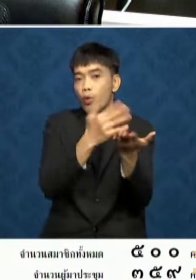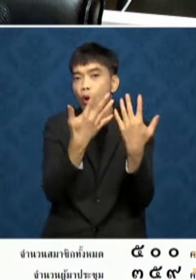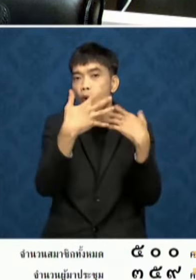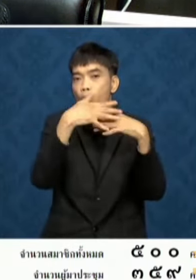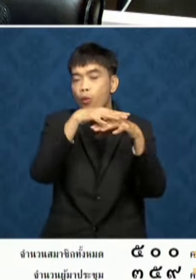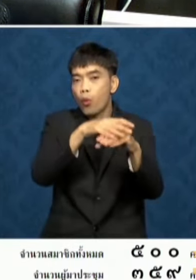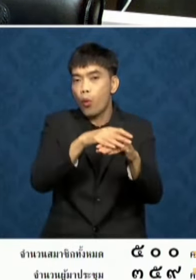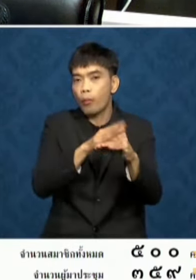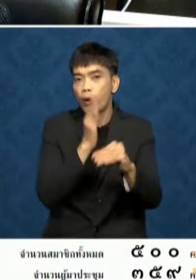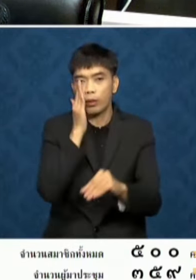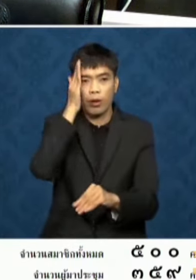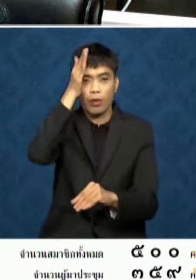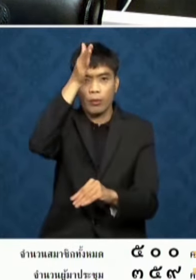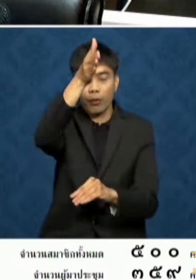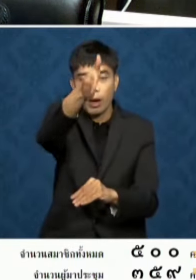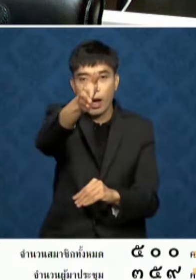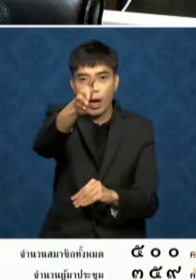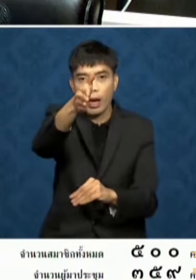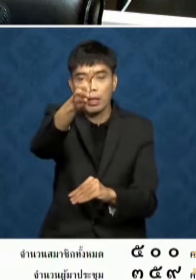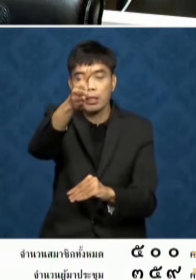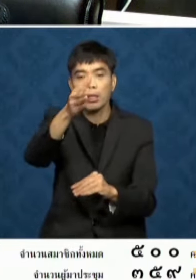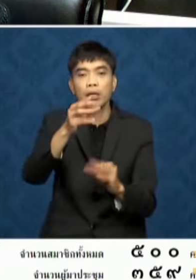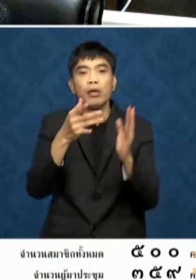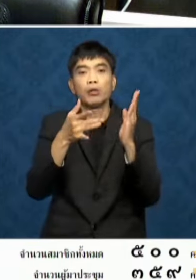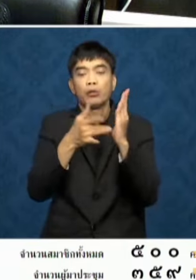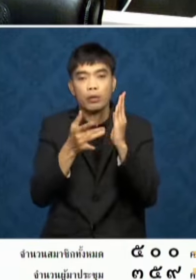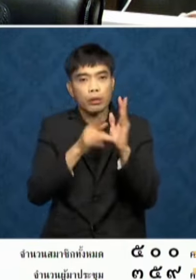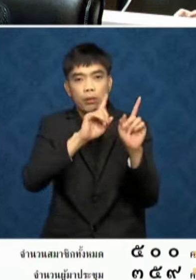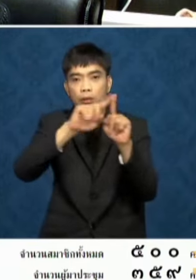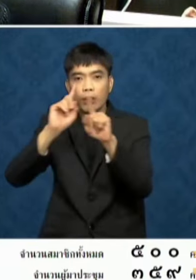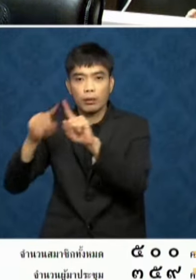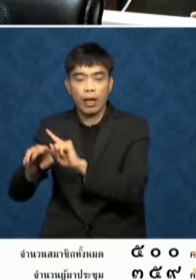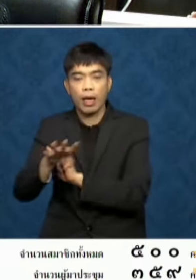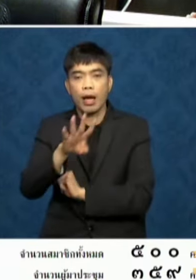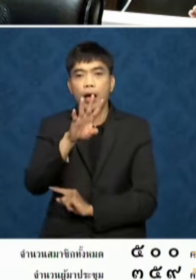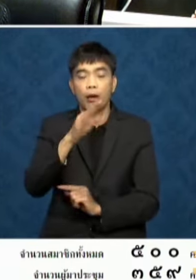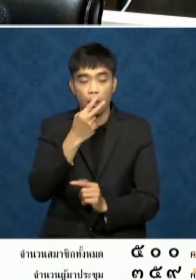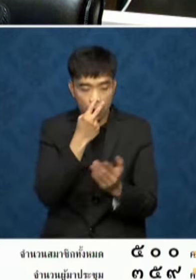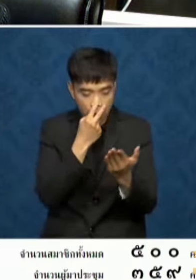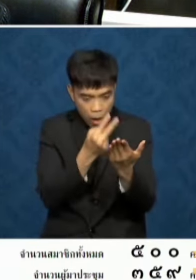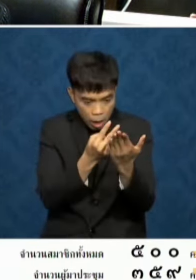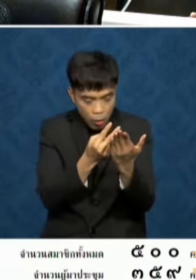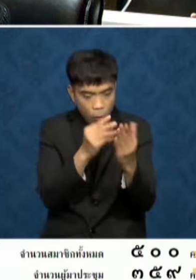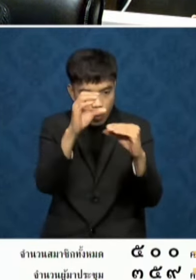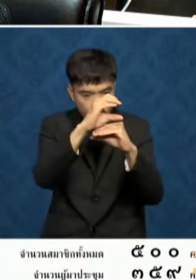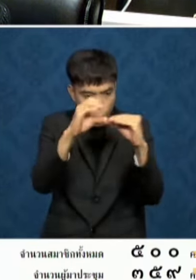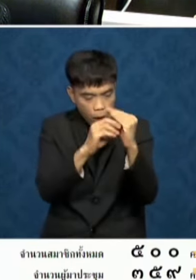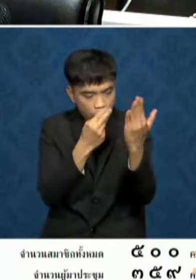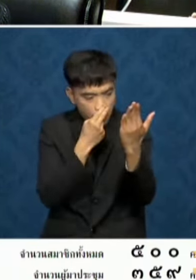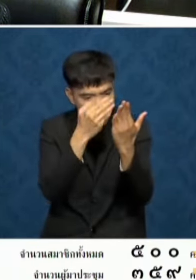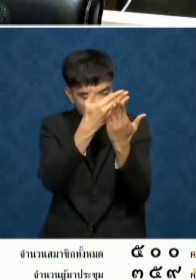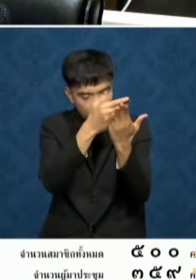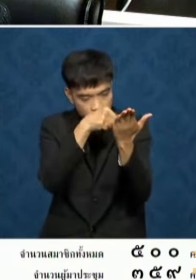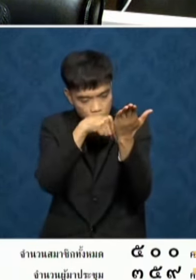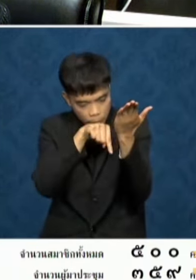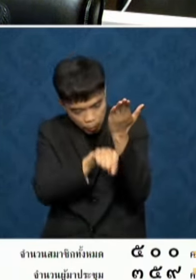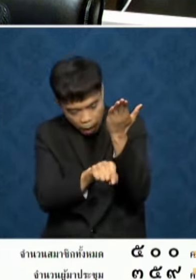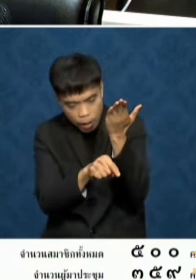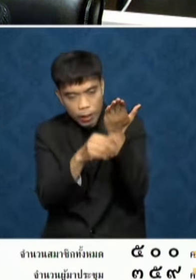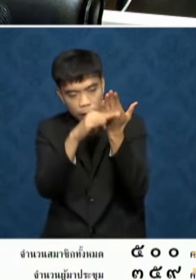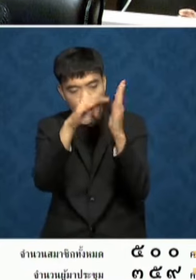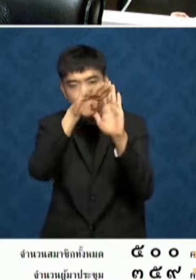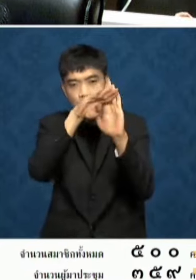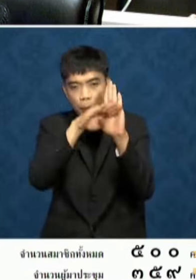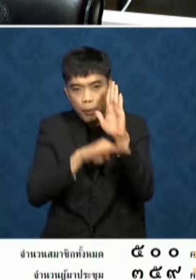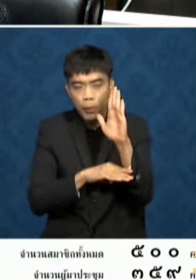าดการอนาคตดิจิตอล42ล้านบาทท่านฟังชื่อโครงการผมไปดูไส้ในตัวชี้วัดก็แอบเป็นห่วงครับว่